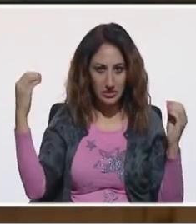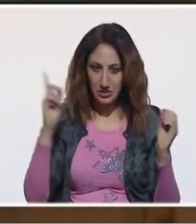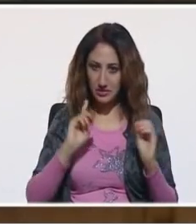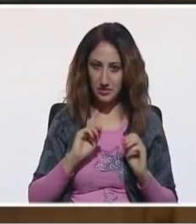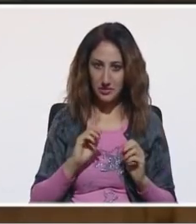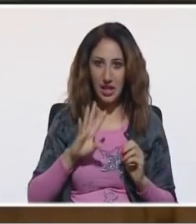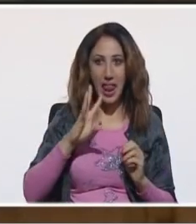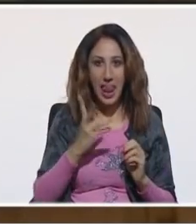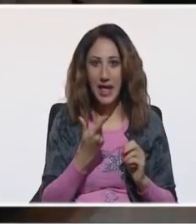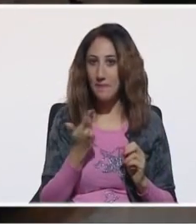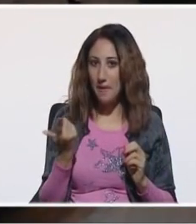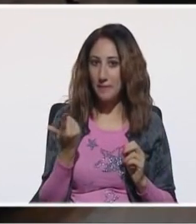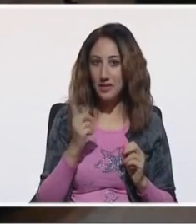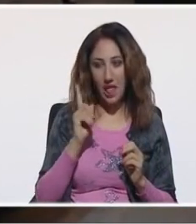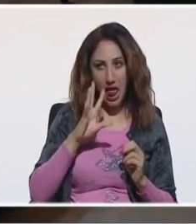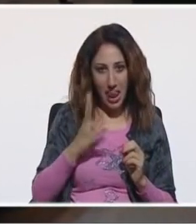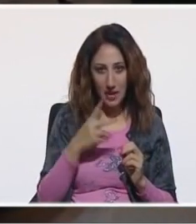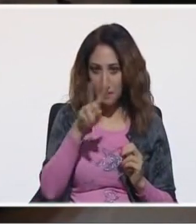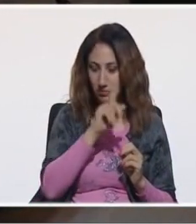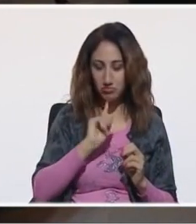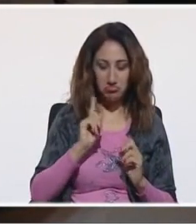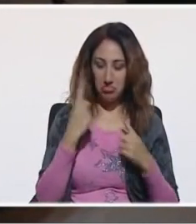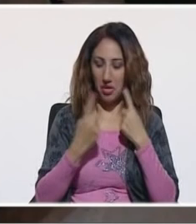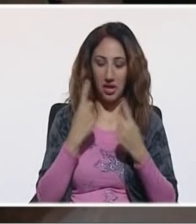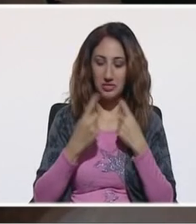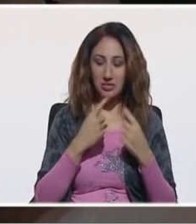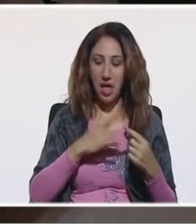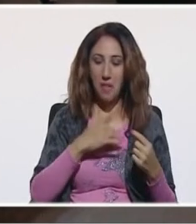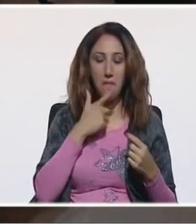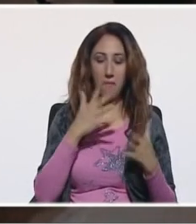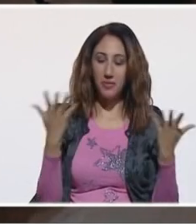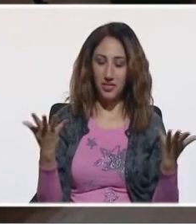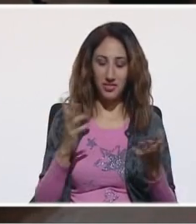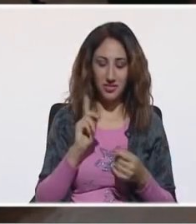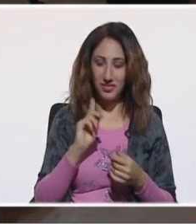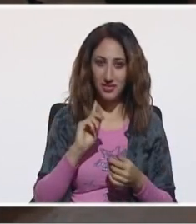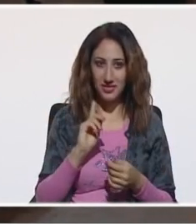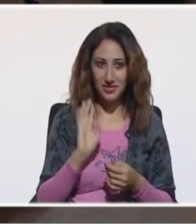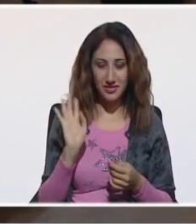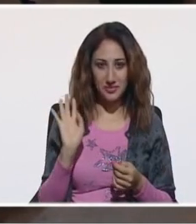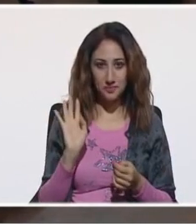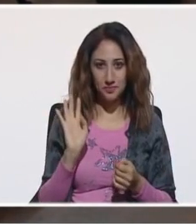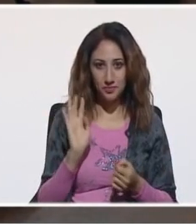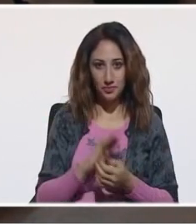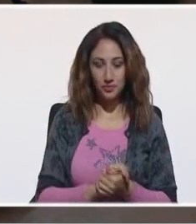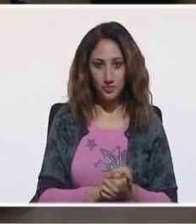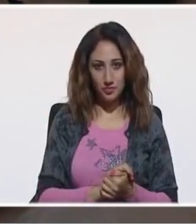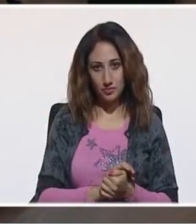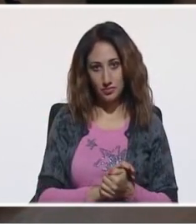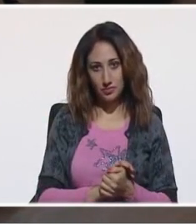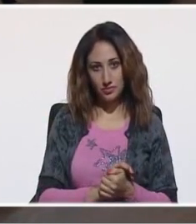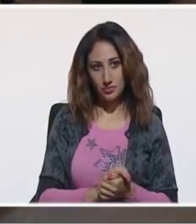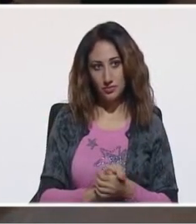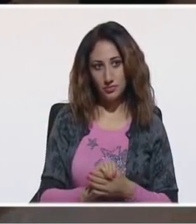فيهم لئيمه اكتر؟ ما فيش لقمه خالص في بناتي. يا ريت كان. يا ريت. اللي عايزين يقولوا بيقولوا.